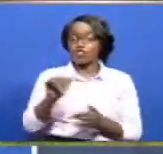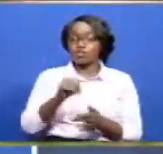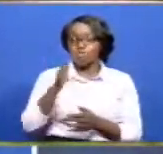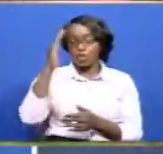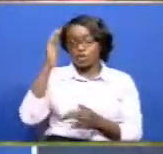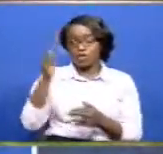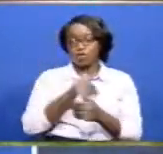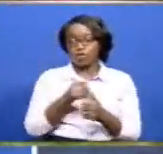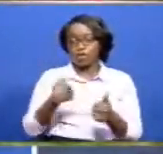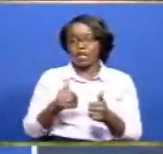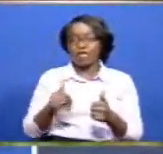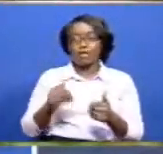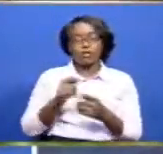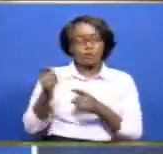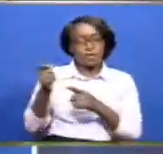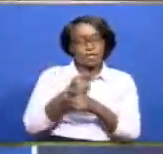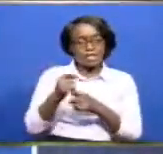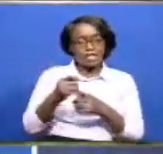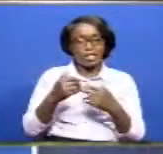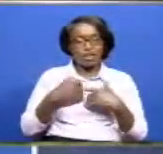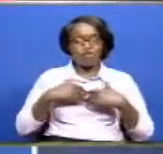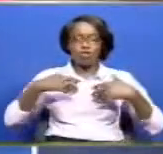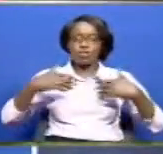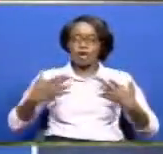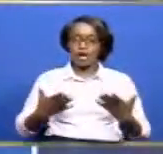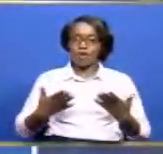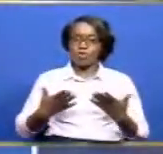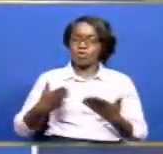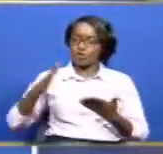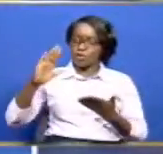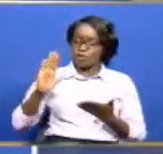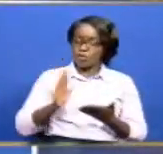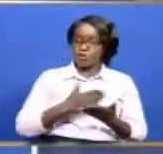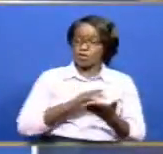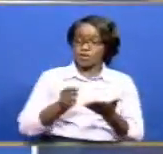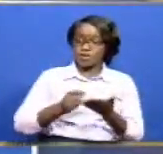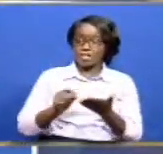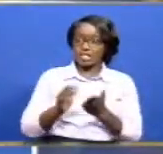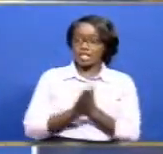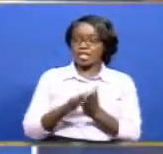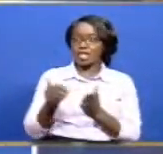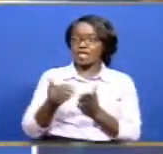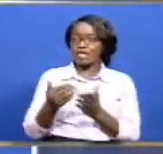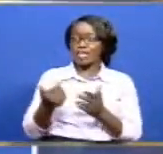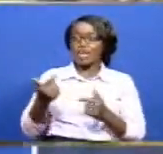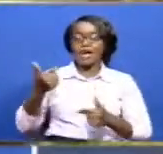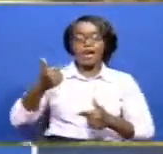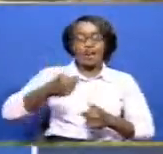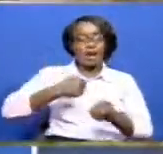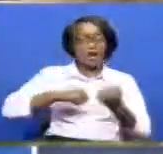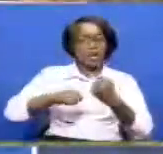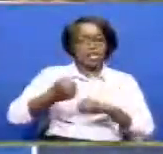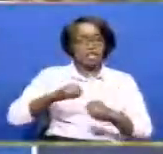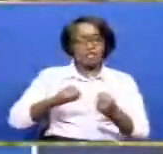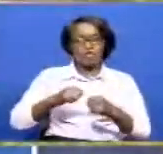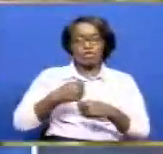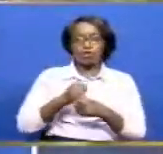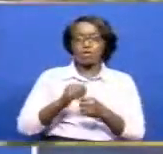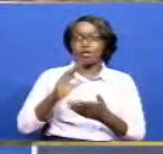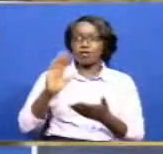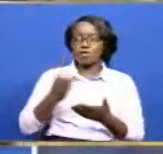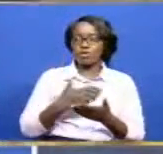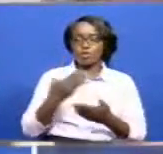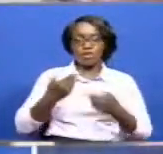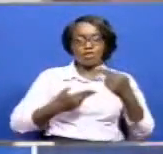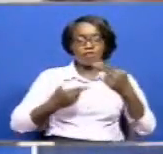vyake watapata mafunzo kuhusu jinsi ya kutunga nyimbo na shughuli nyingine za kisanii za utayarishaji muziki wa hali